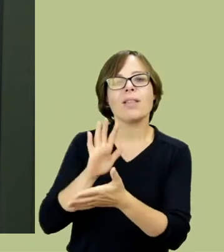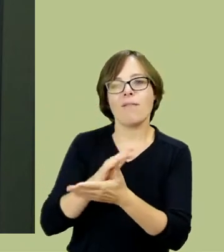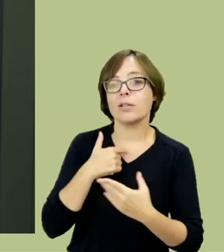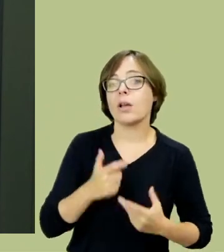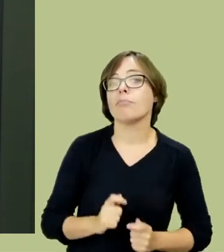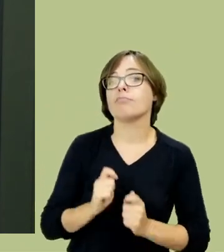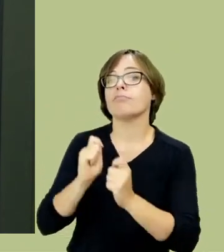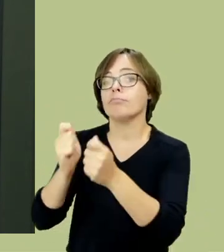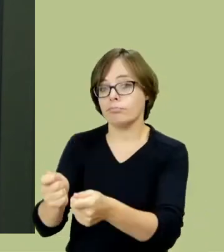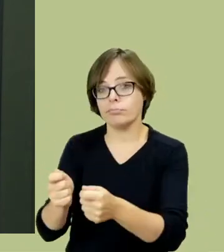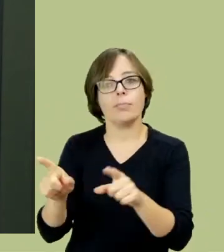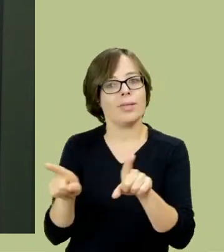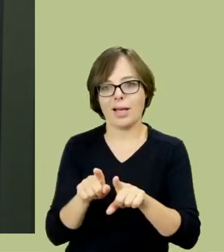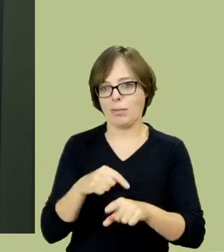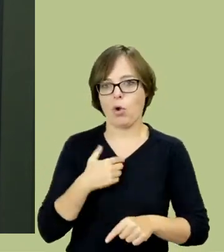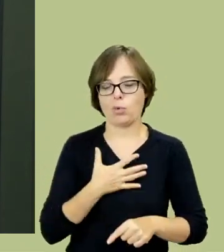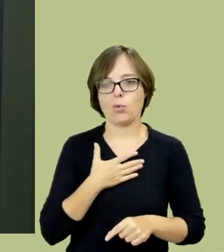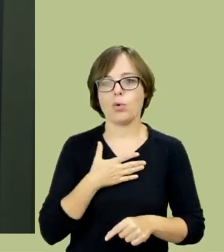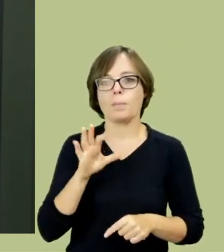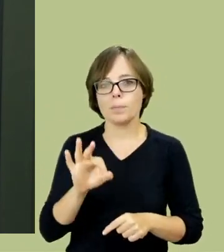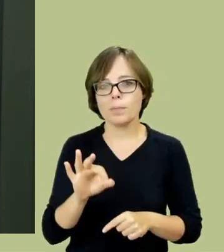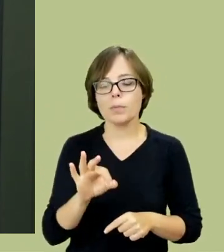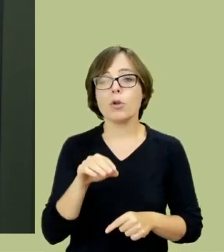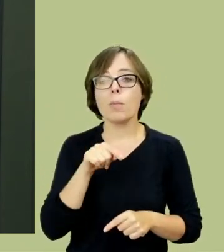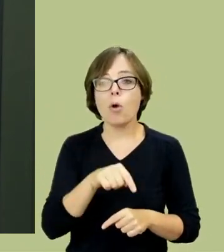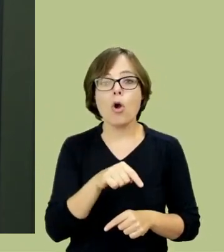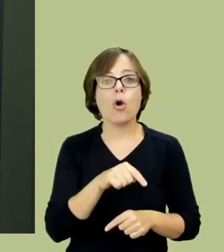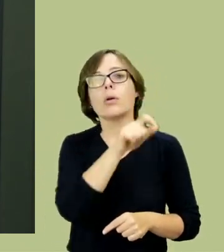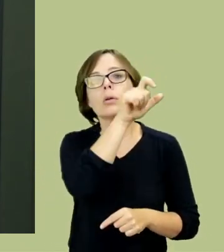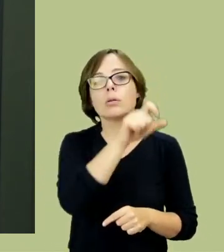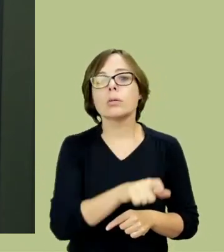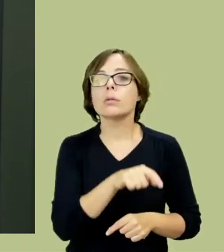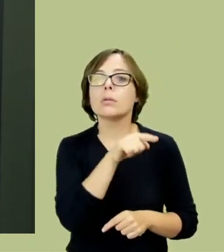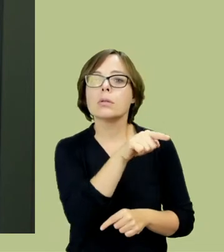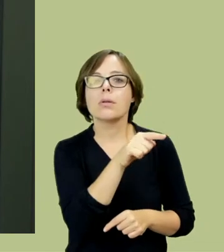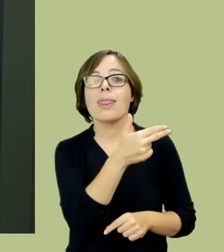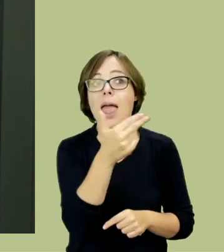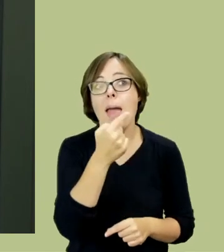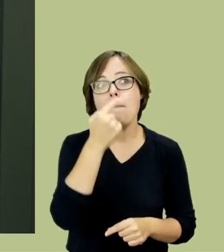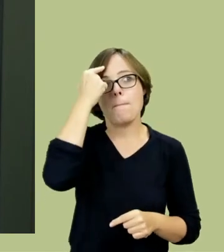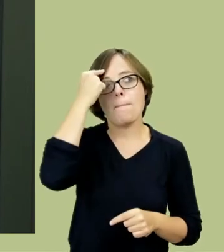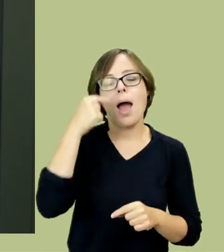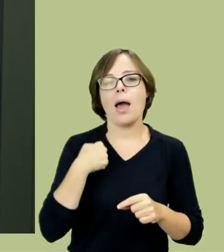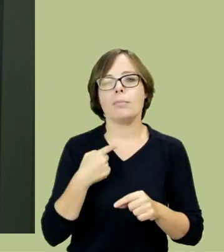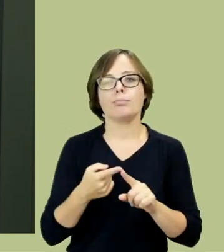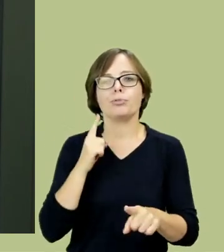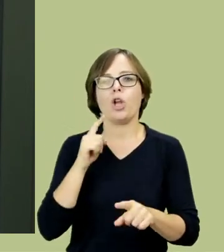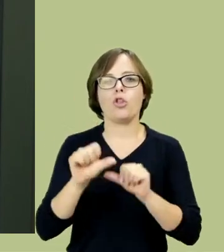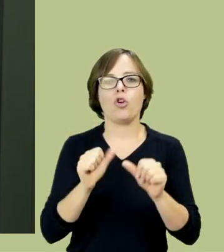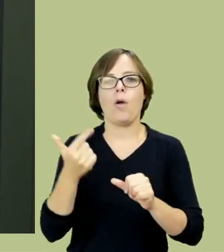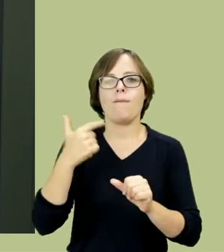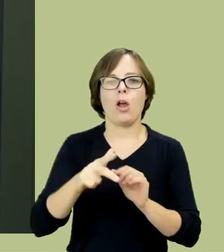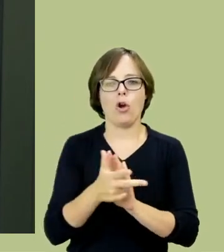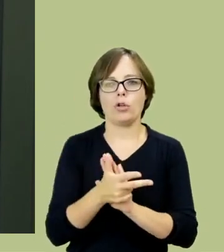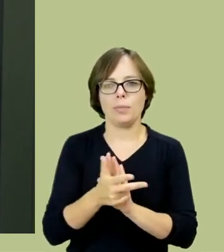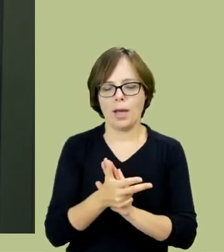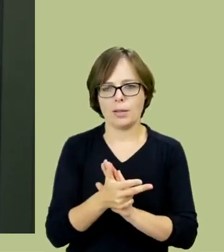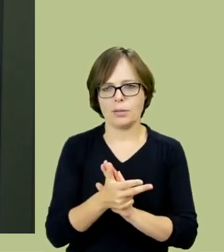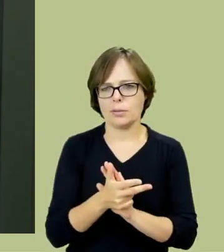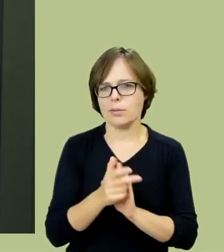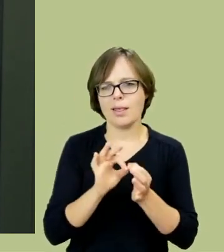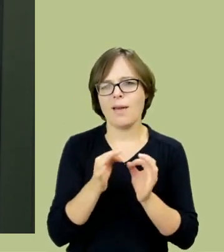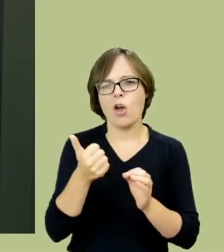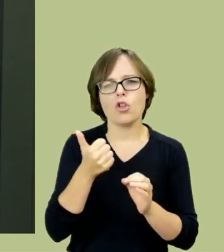przyszła do mnie Piłsudska jako temat przed rokiem 2018, nawet z półtora roku wcześniej,